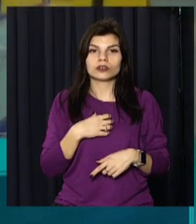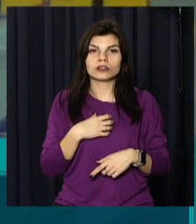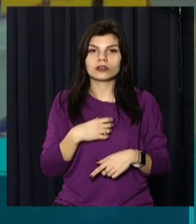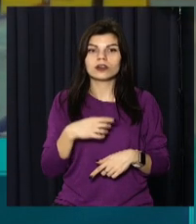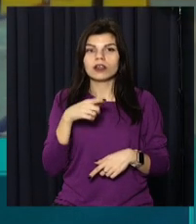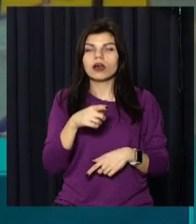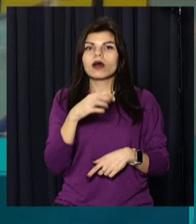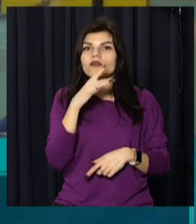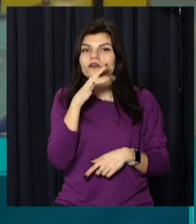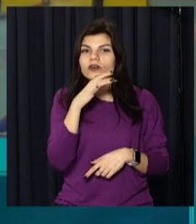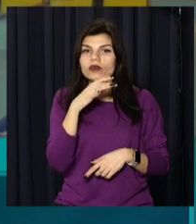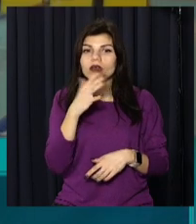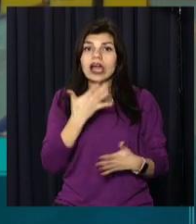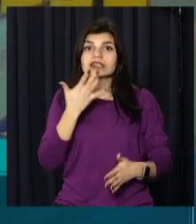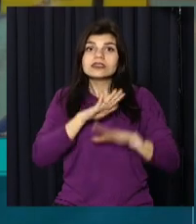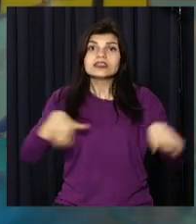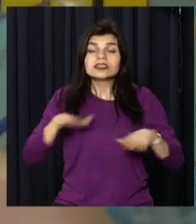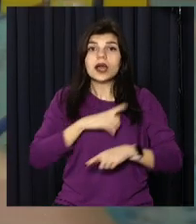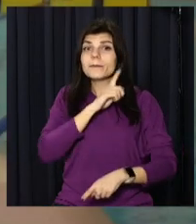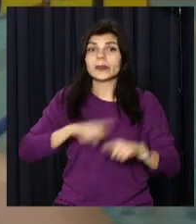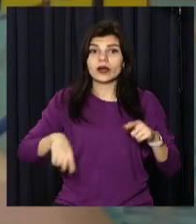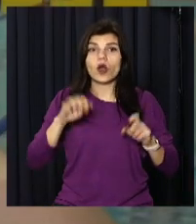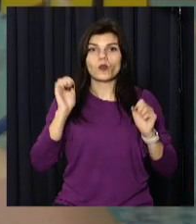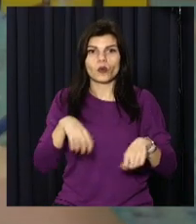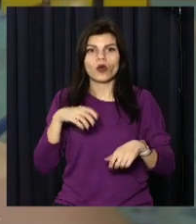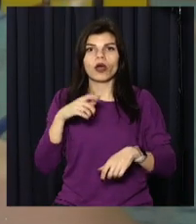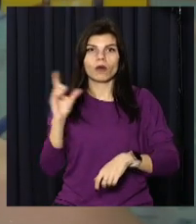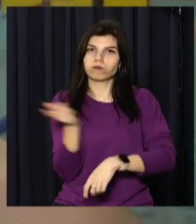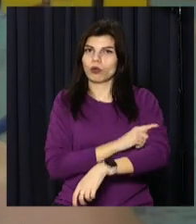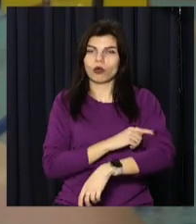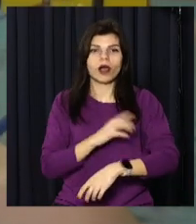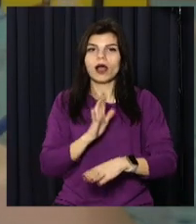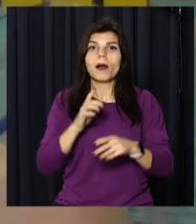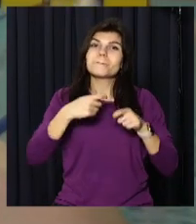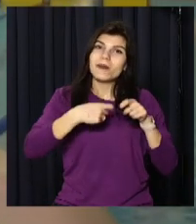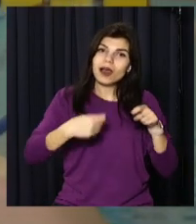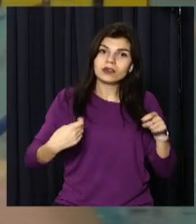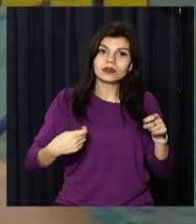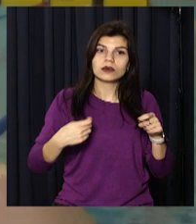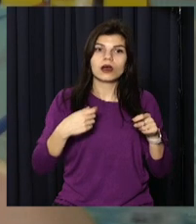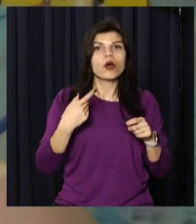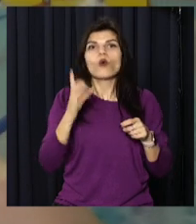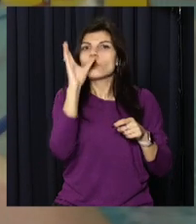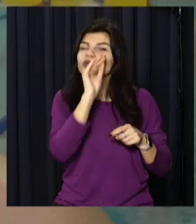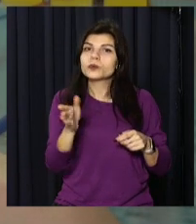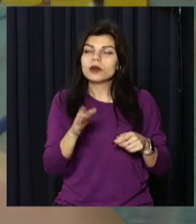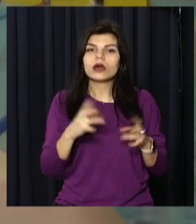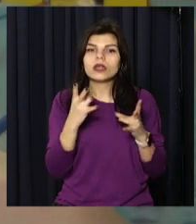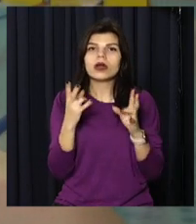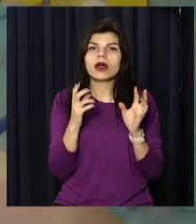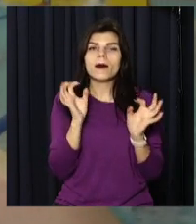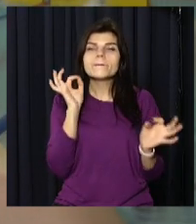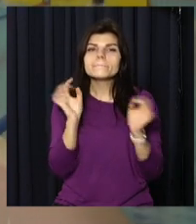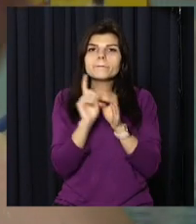равномірно пройти. Якщо почнеш швидко сильно, можеш вже не закінчити. Або почнеш медленно і вже не достанеш. Головне